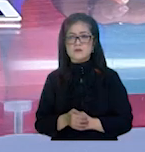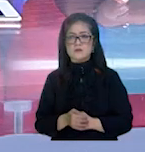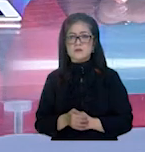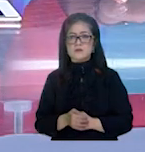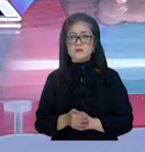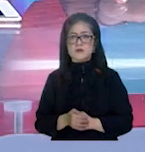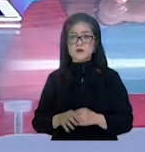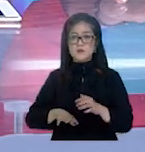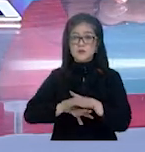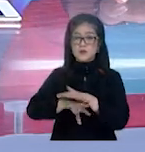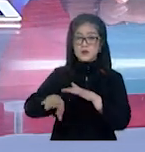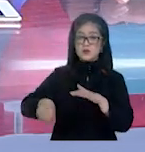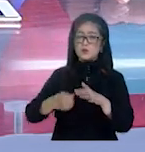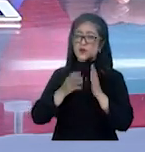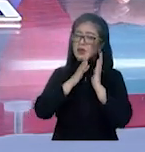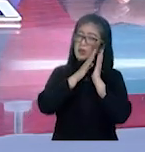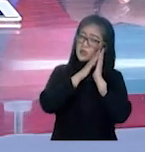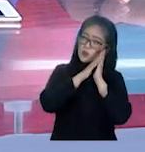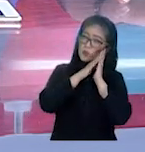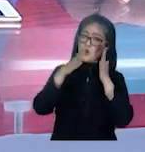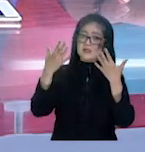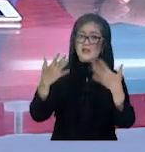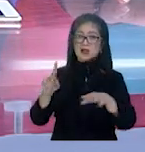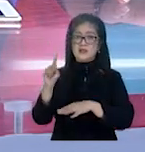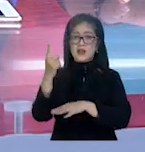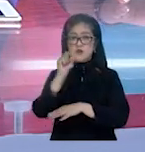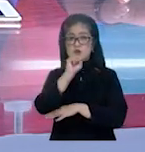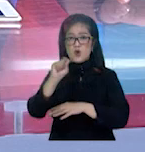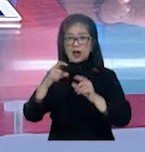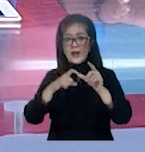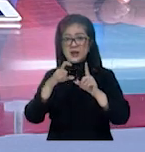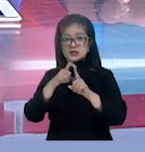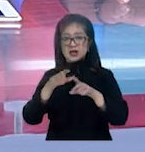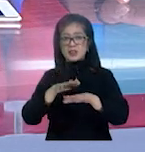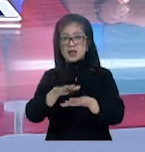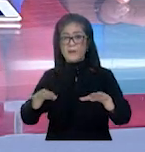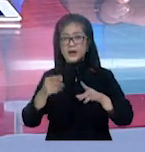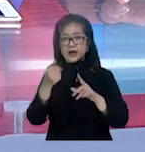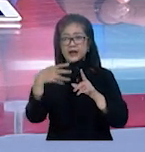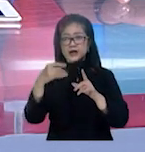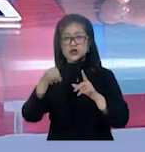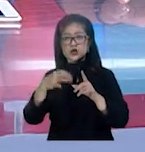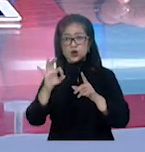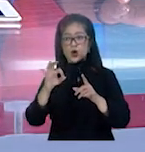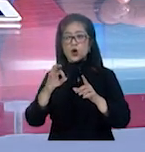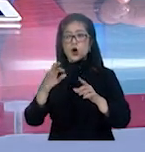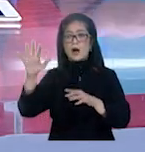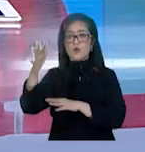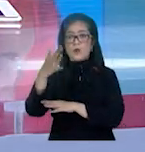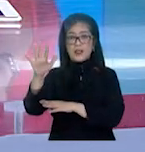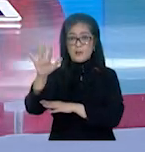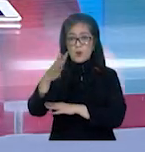Kita beralih ke informasi lainnya, pemirsa. Seorang pencuri tertidur usai beraksi di salah satu sekolah dasar di Taman Rejo, Kabupaten Blora, Jawa